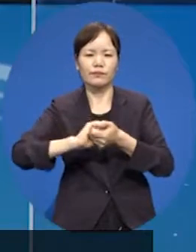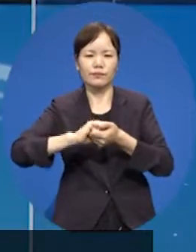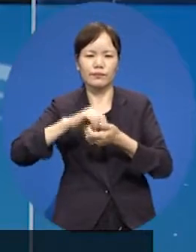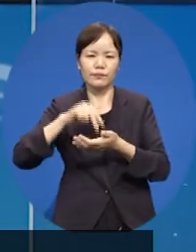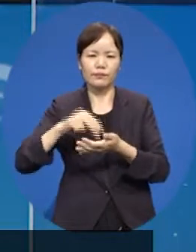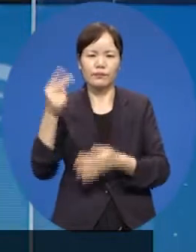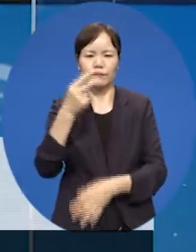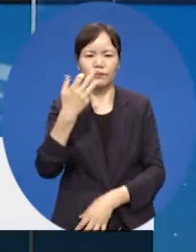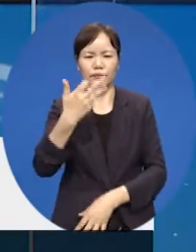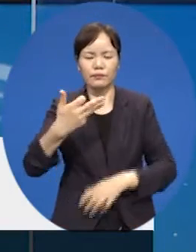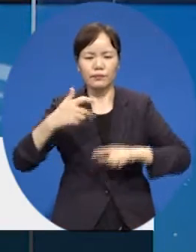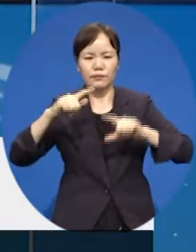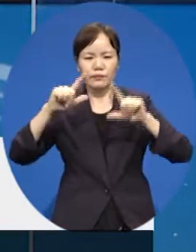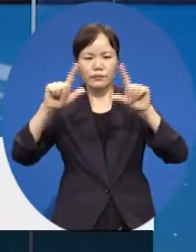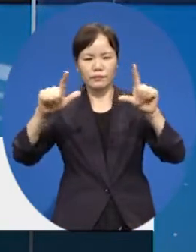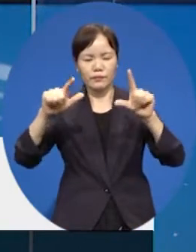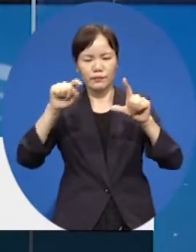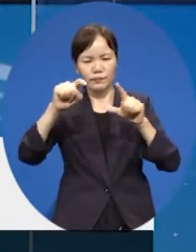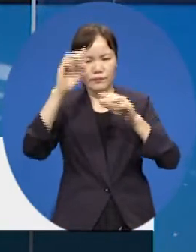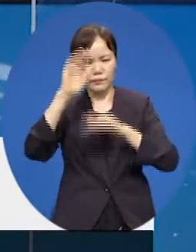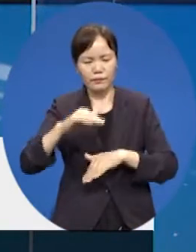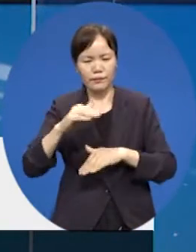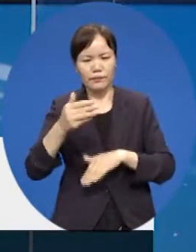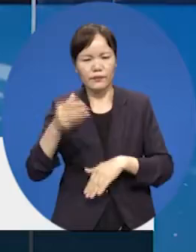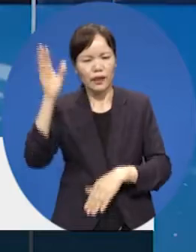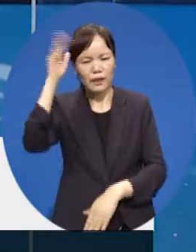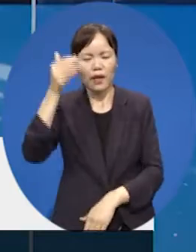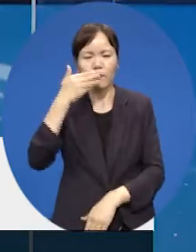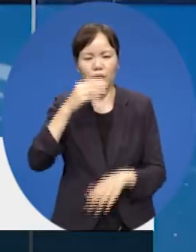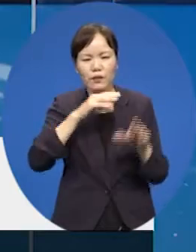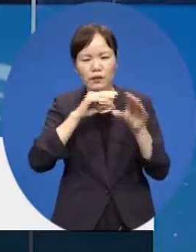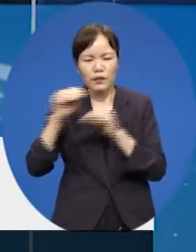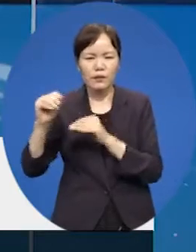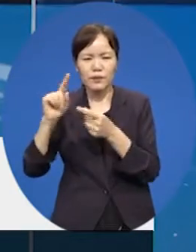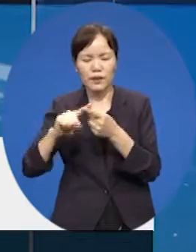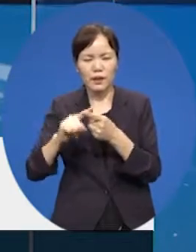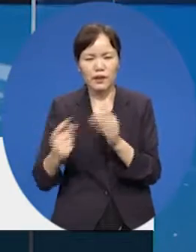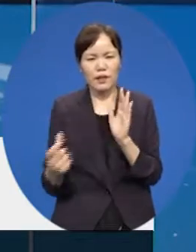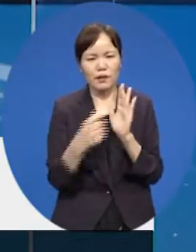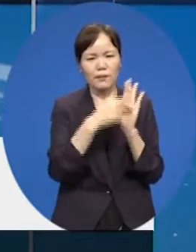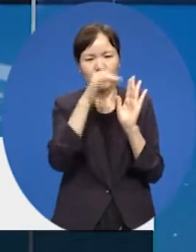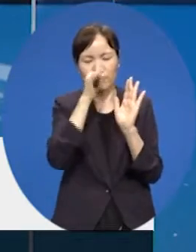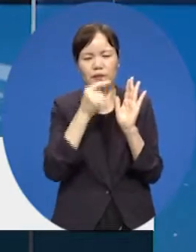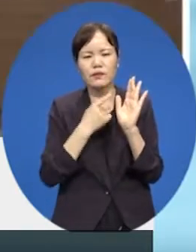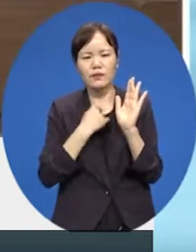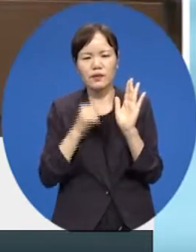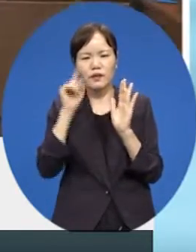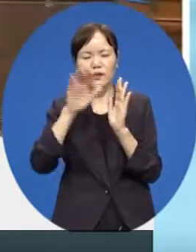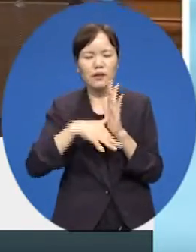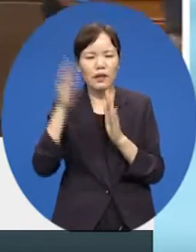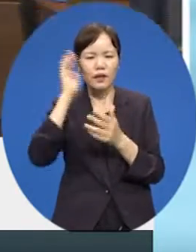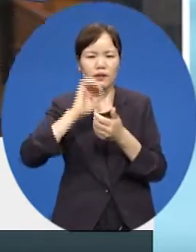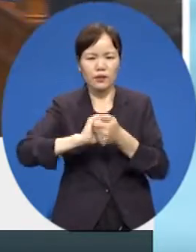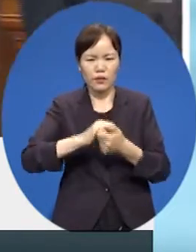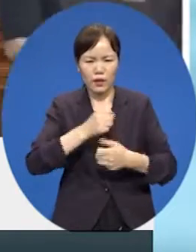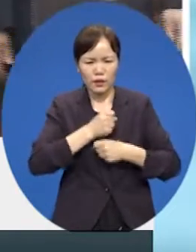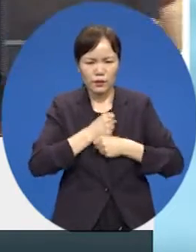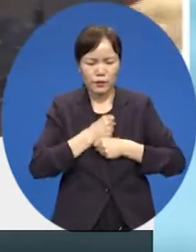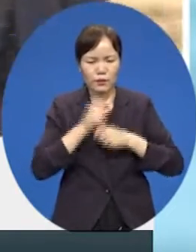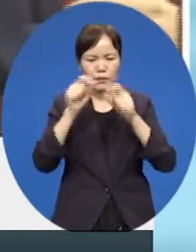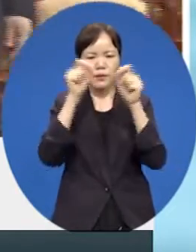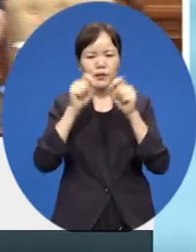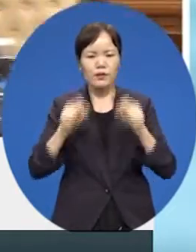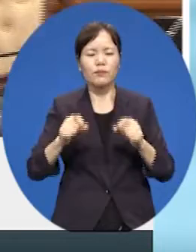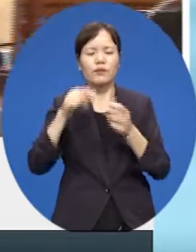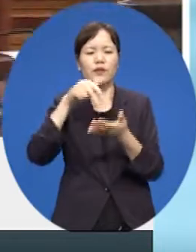2018년에 이 청원이 올라와 썼거든요 개식용 금지 에 대해서 당시의 청와대가 조심스럽고 유보적인 입장을